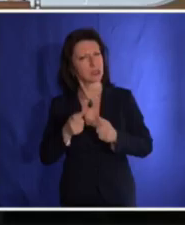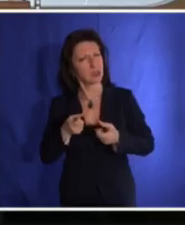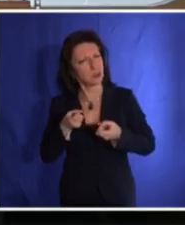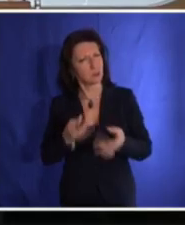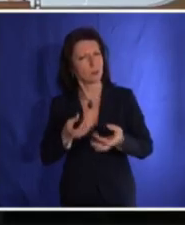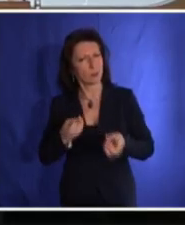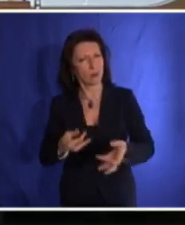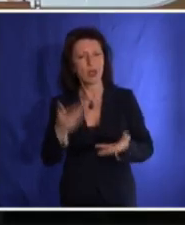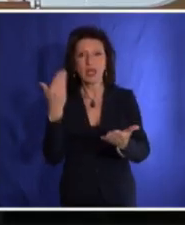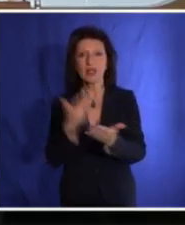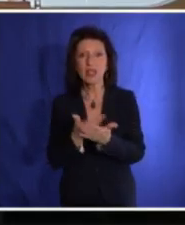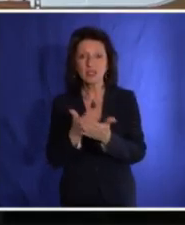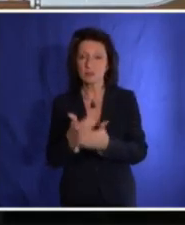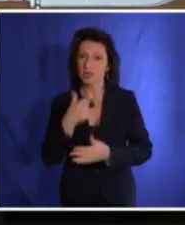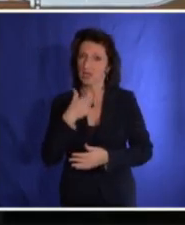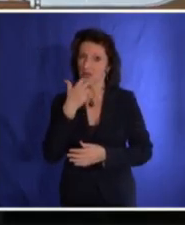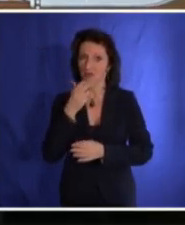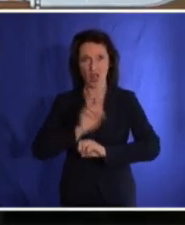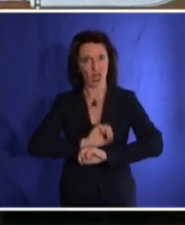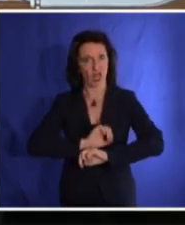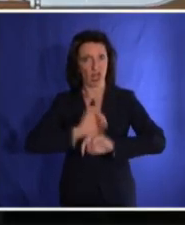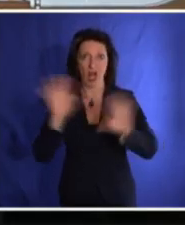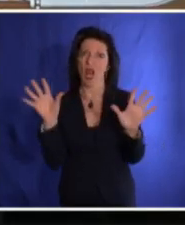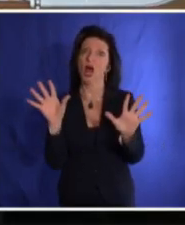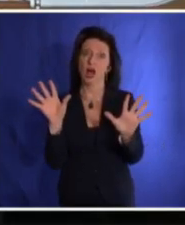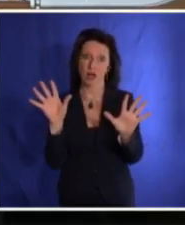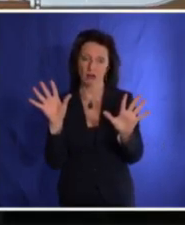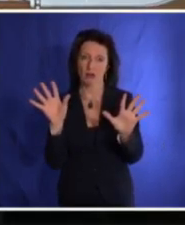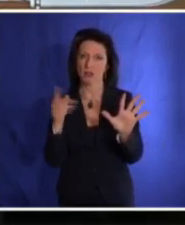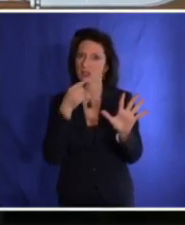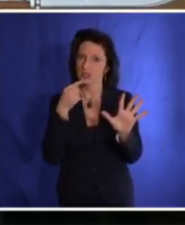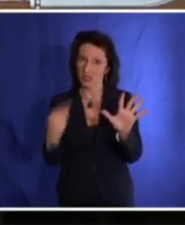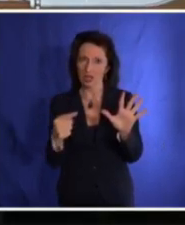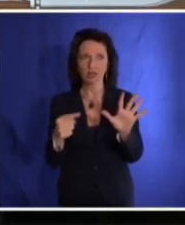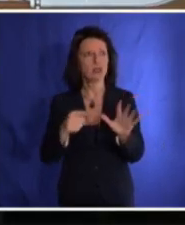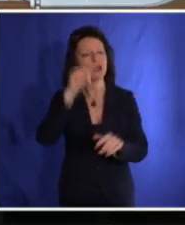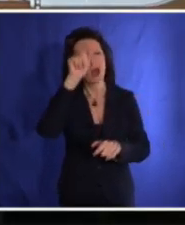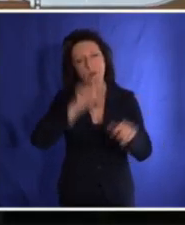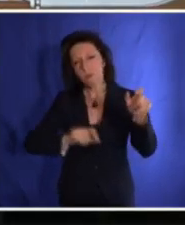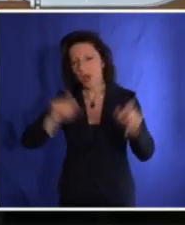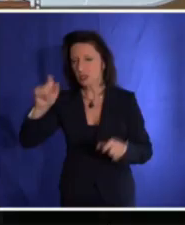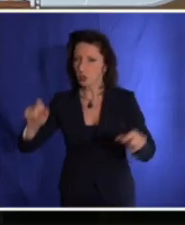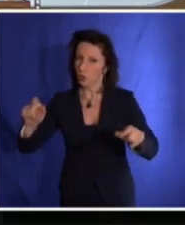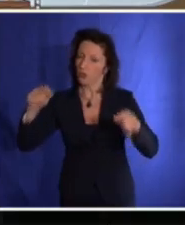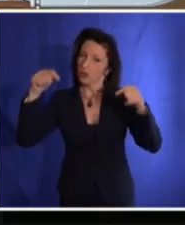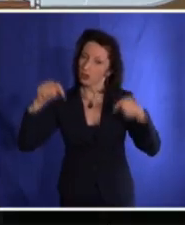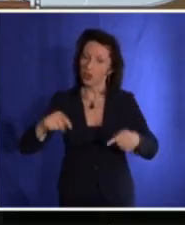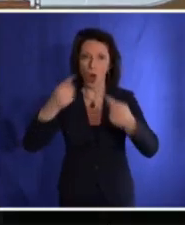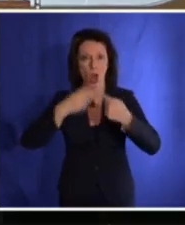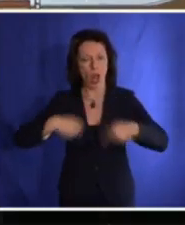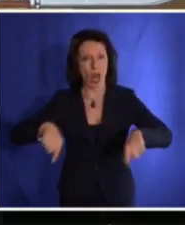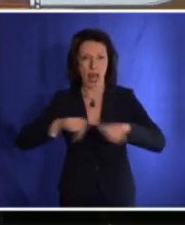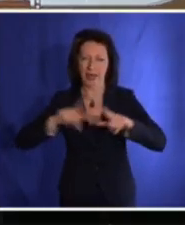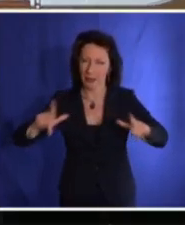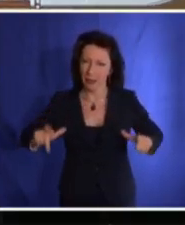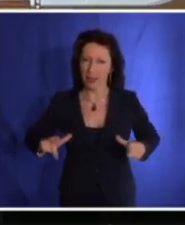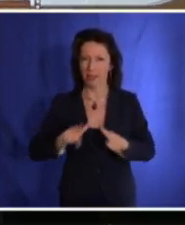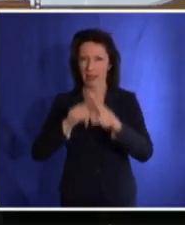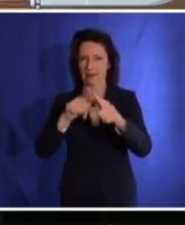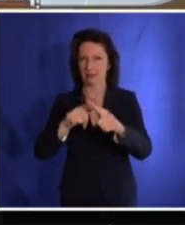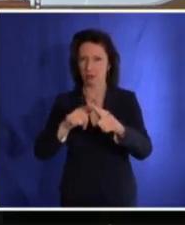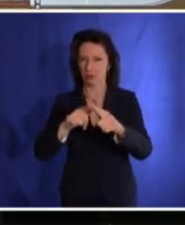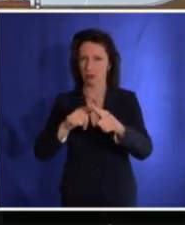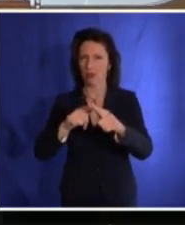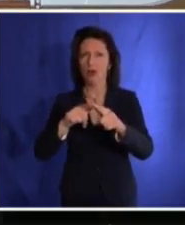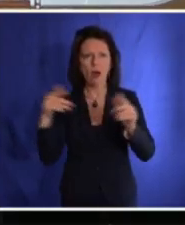ganz klares Bekenntnis zu den Leistungsträgern in unserem Land. Sie verdienen mehr Anerkennung durch uns und